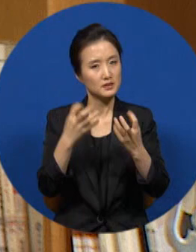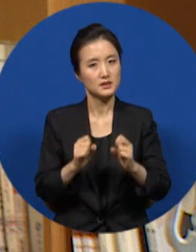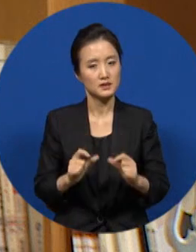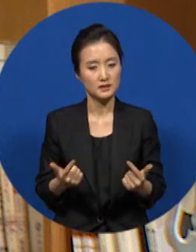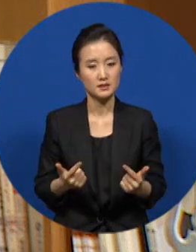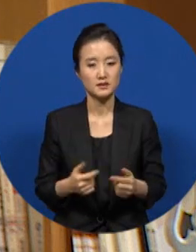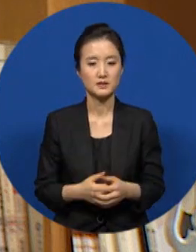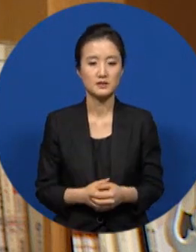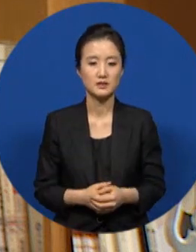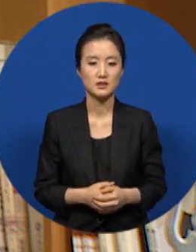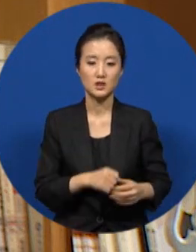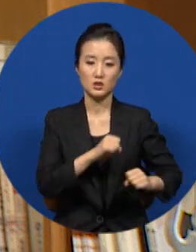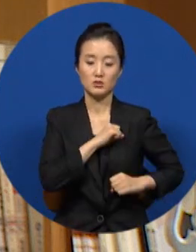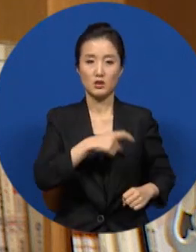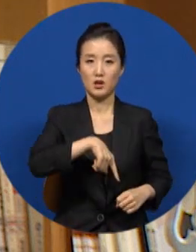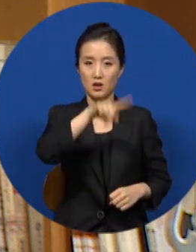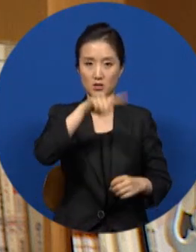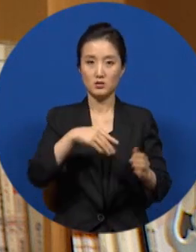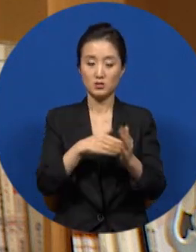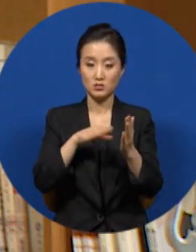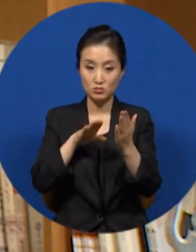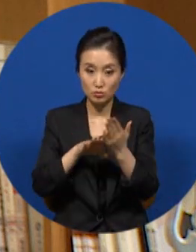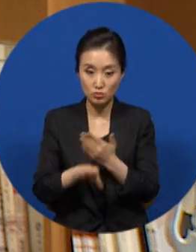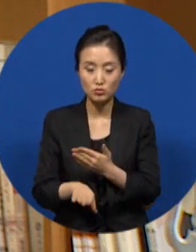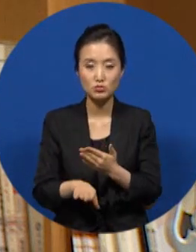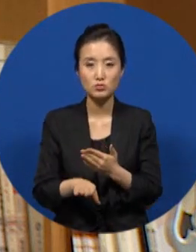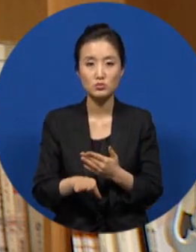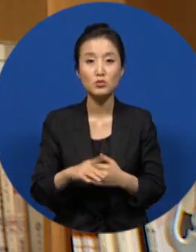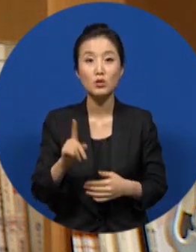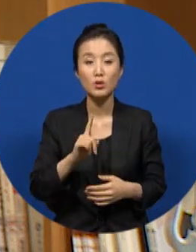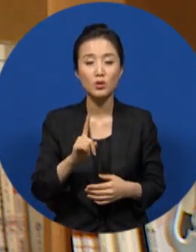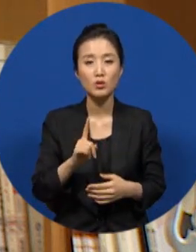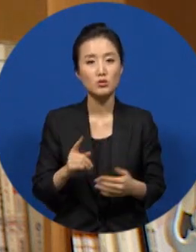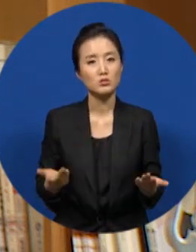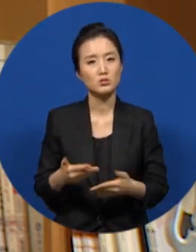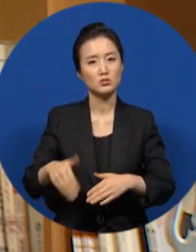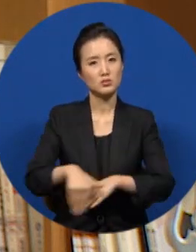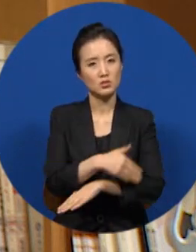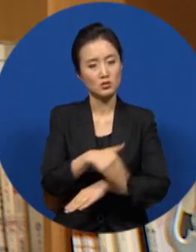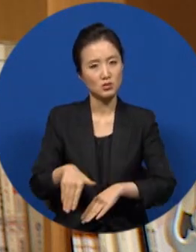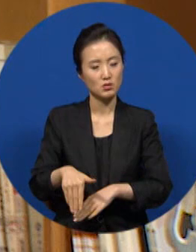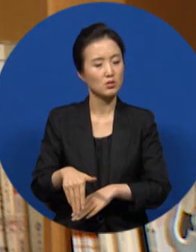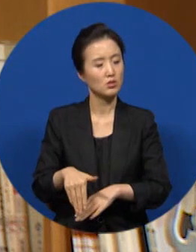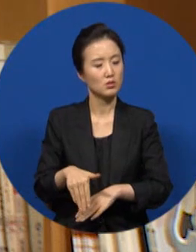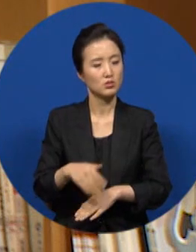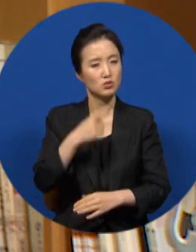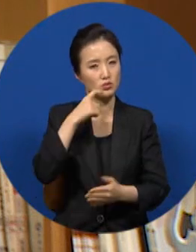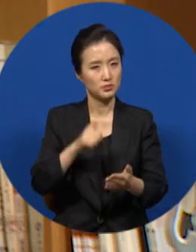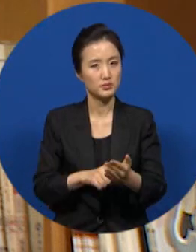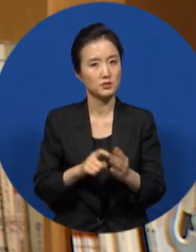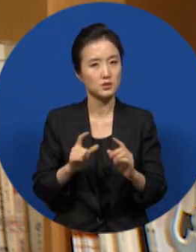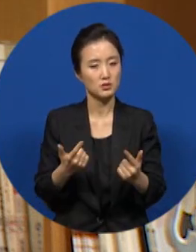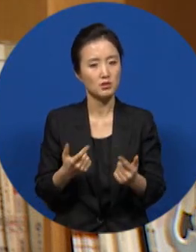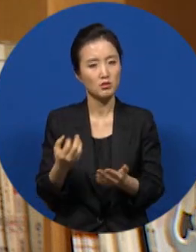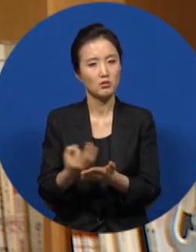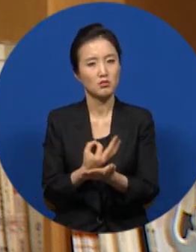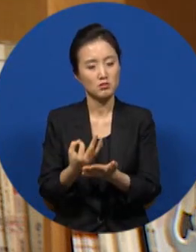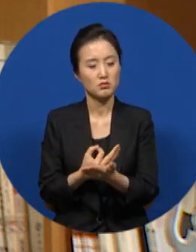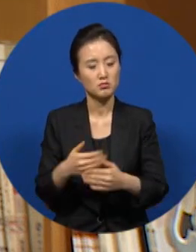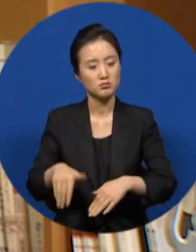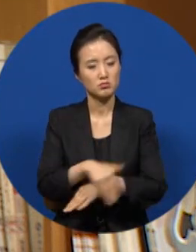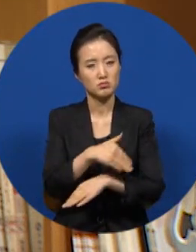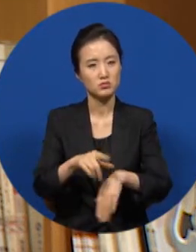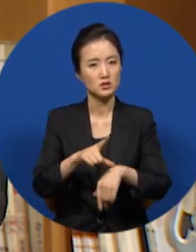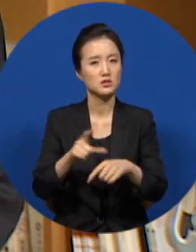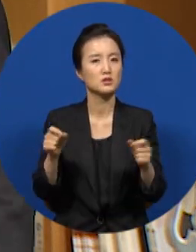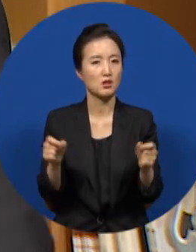같은 경우에 군대 갔다 와서 30쯤 돼서 직장을 생활하는데 뭐 수명이 짧지 않습니까? 하여튼 현대적인 의미에서 보면 이렇게 한번 다섯